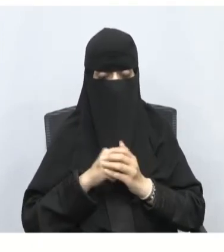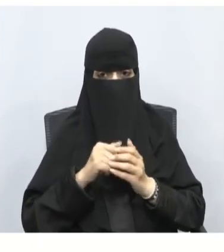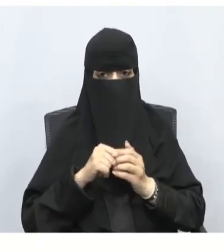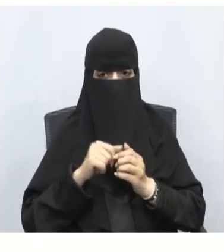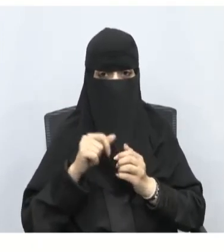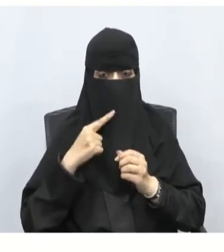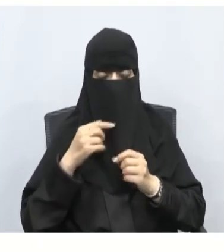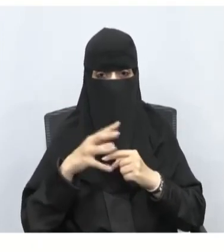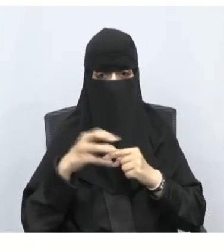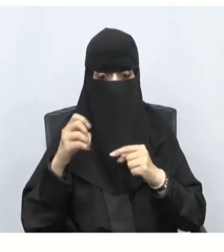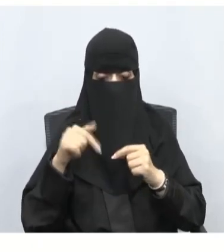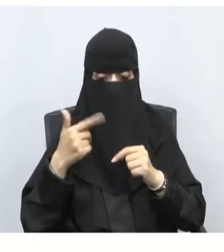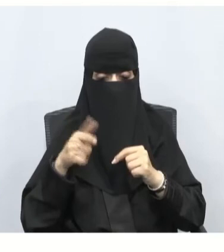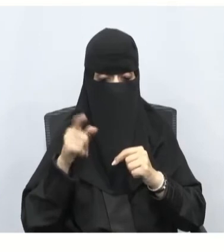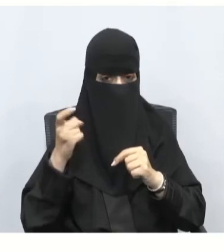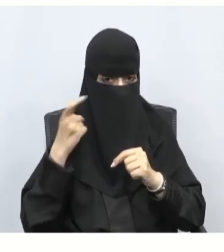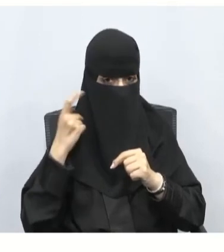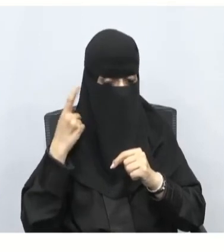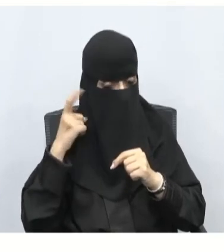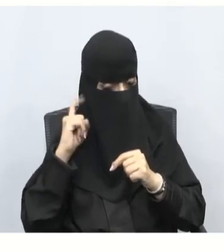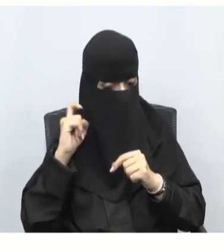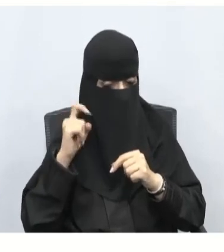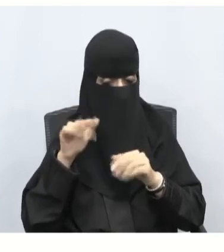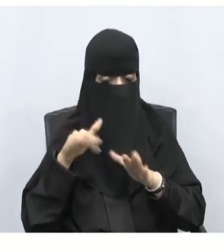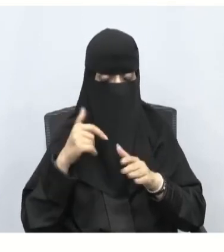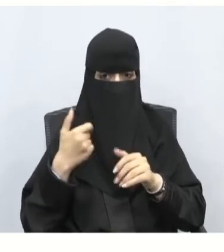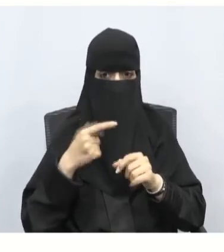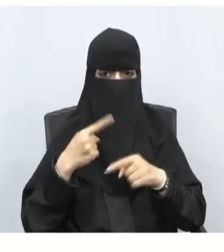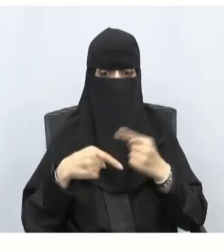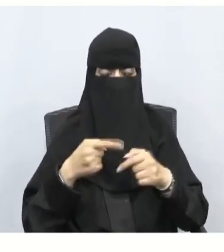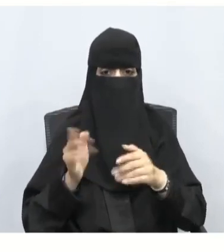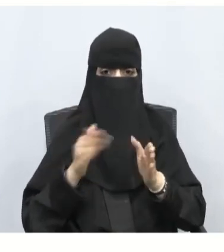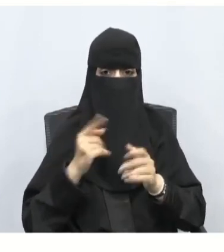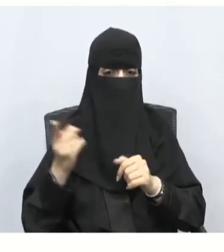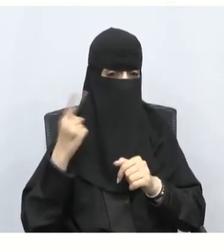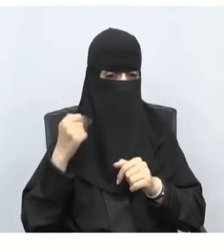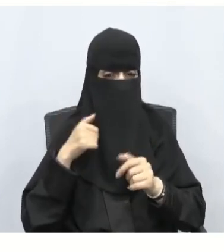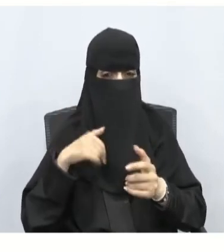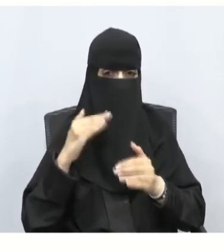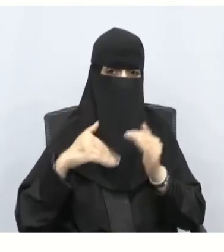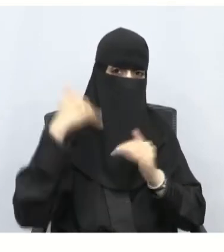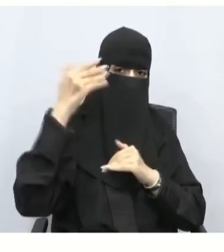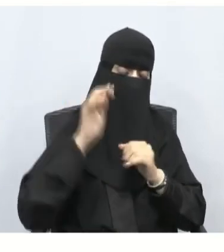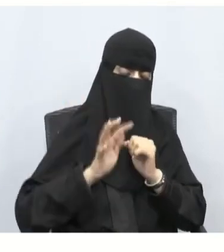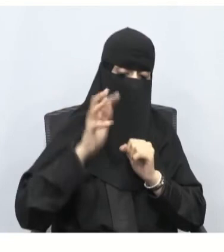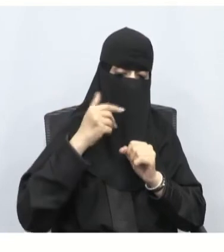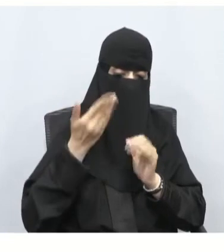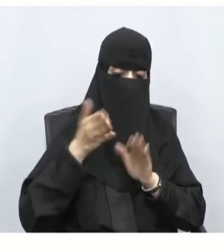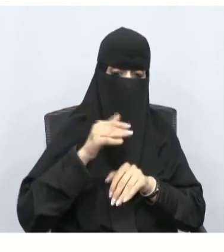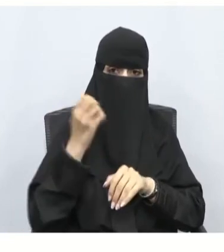المزعجة، ويسمى هنا تلف السمع، وهو التعرض الدائم على أصوات تتجاوز شدتها أكثر